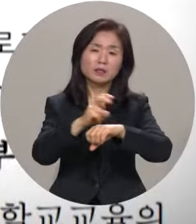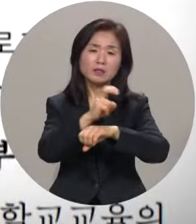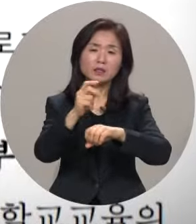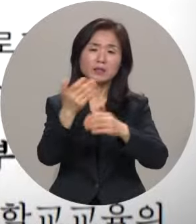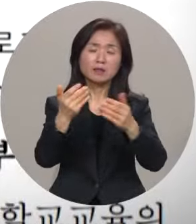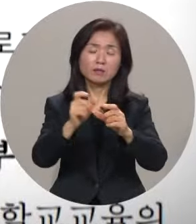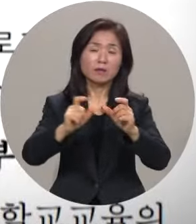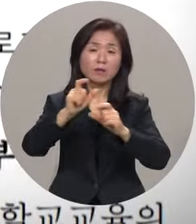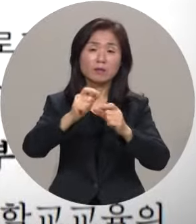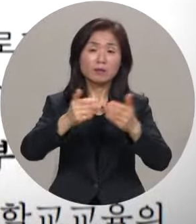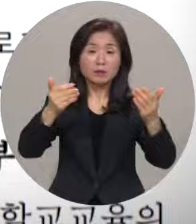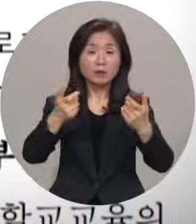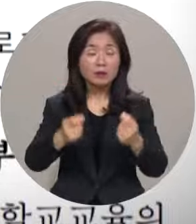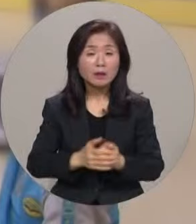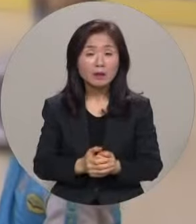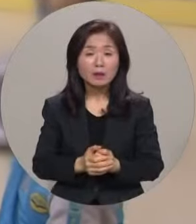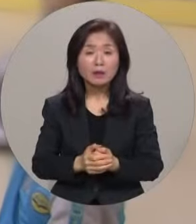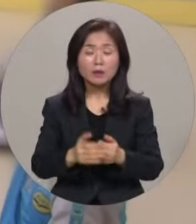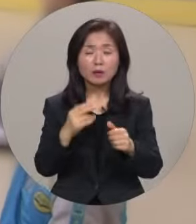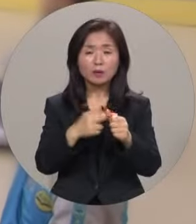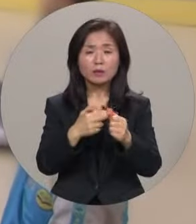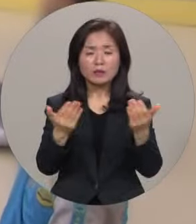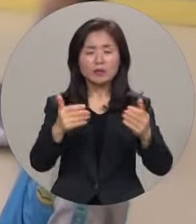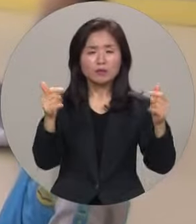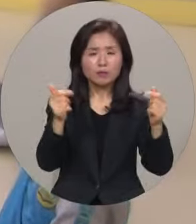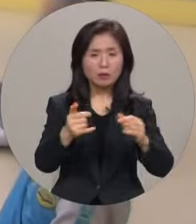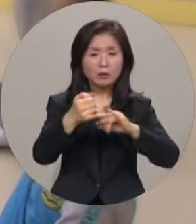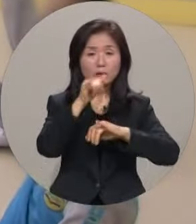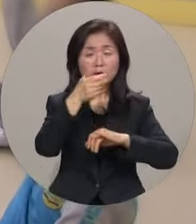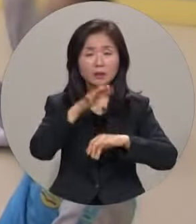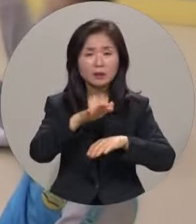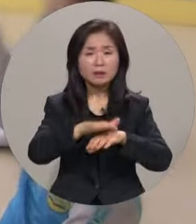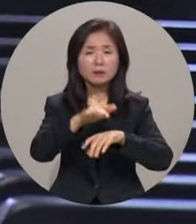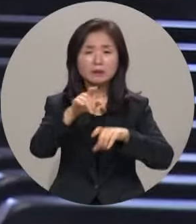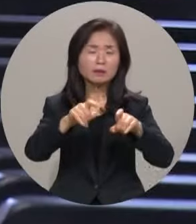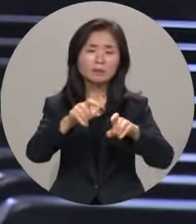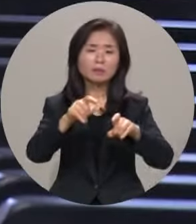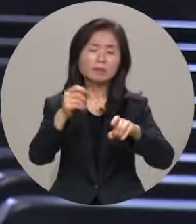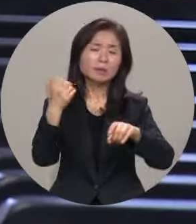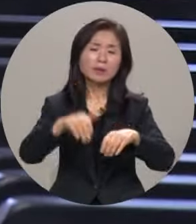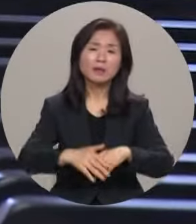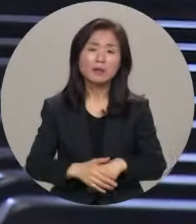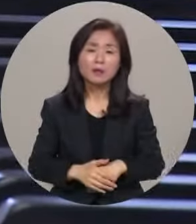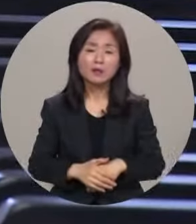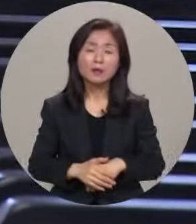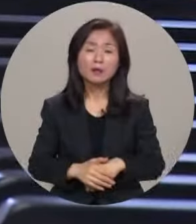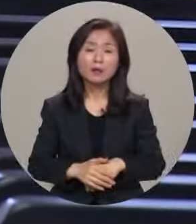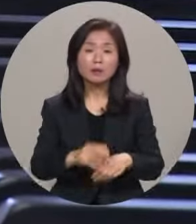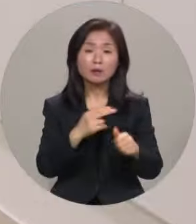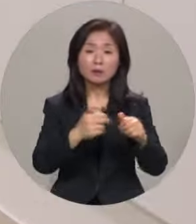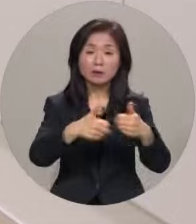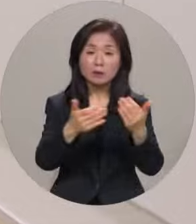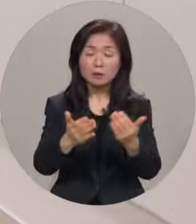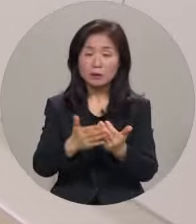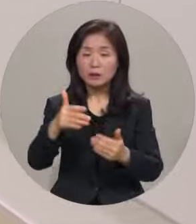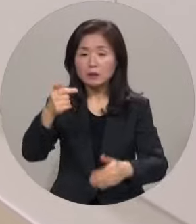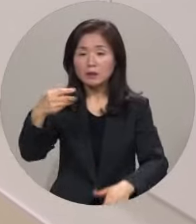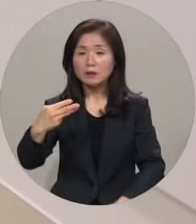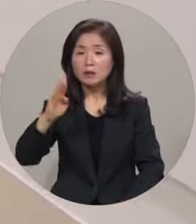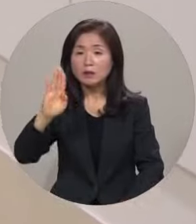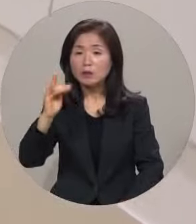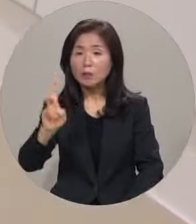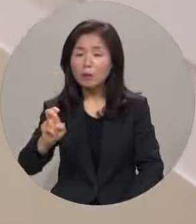업무부담을 줄이겠다 약속이 있었지만 지켜지지 못한 겁니다 교원 단체들은 늘봄 학교도 비슷한 수순을 밟을까